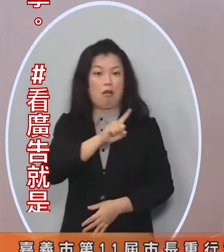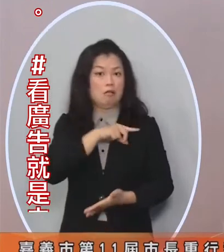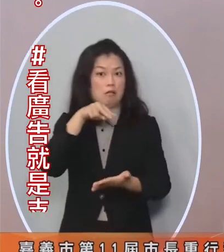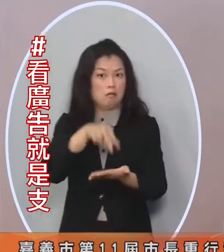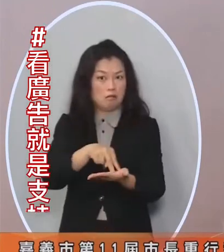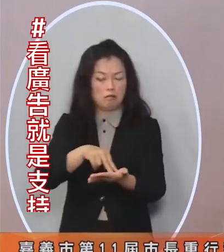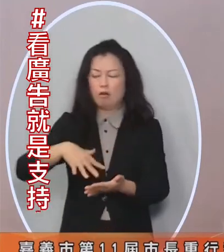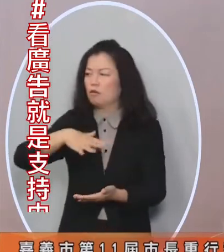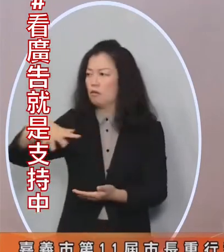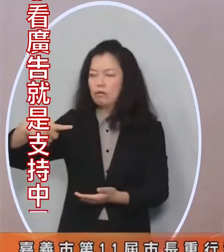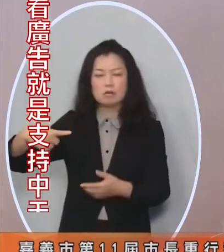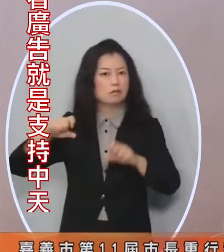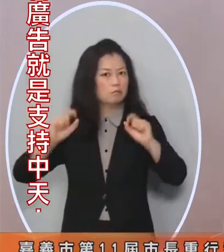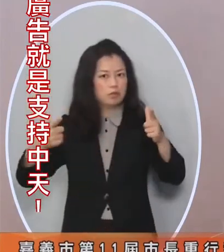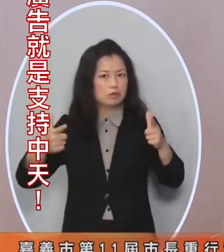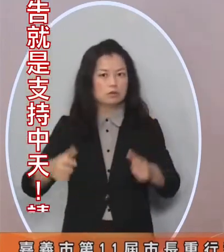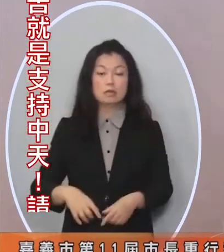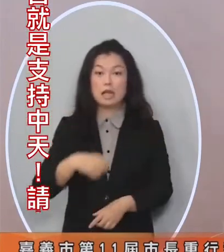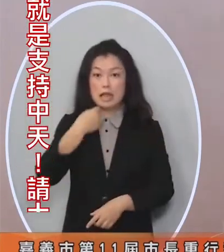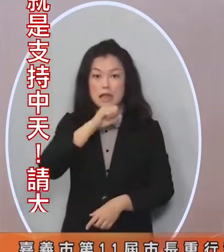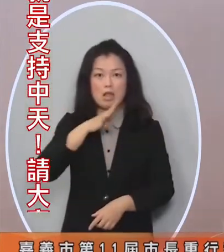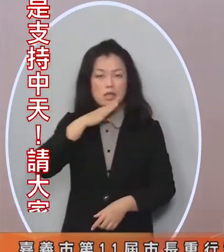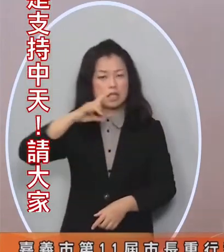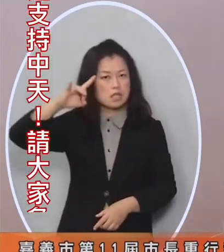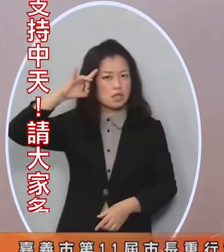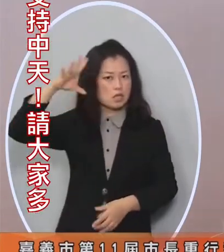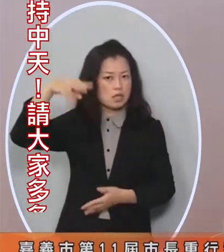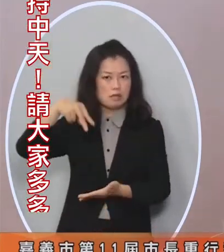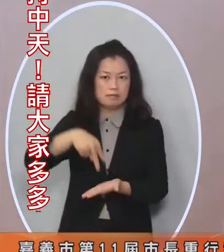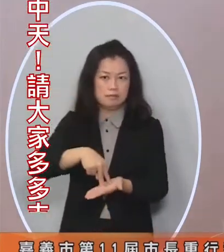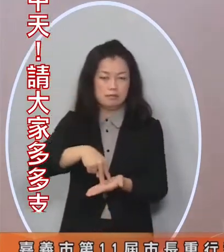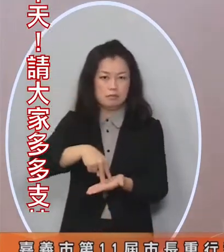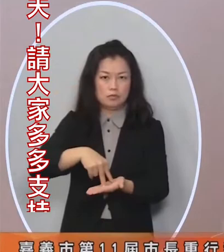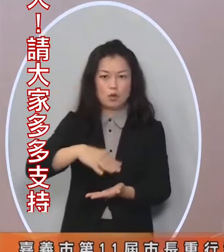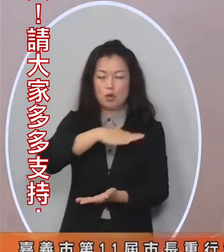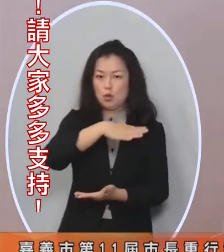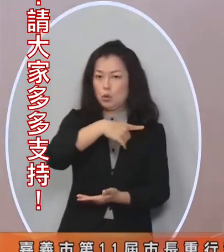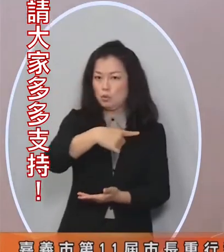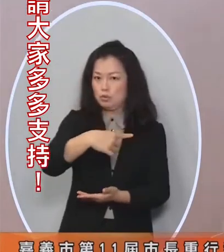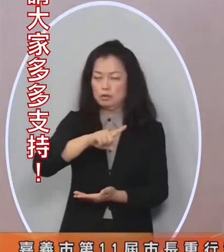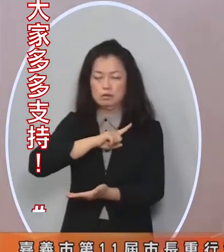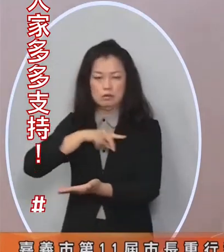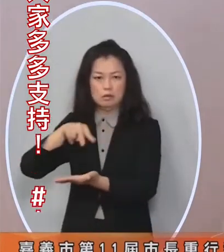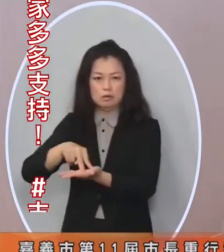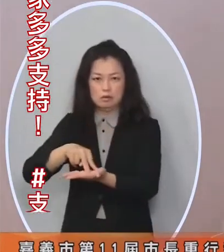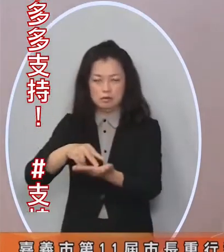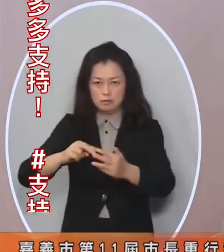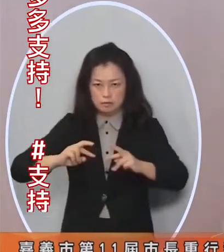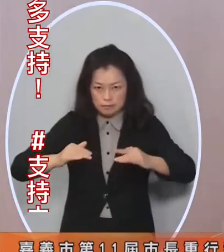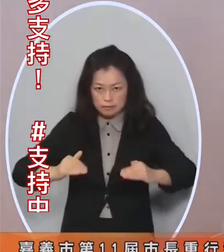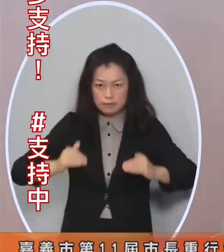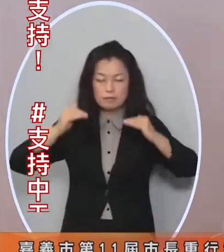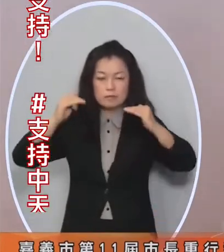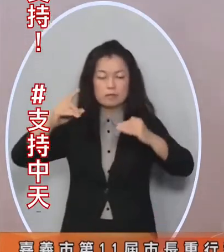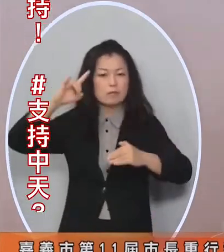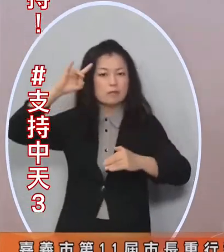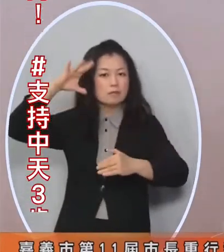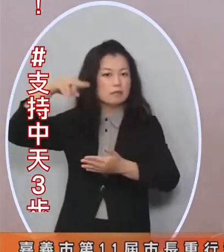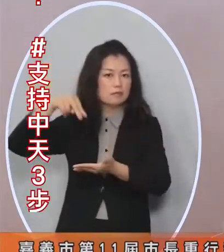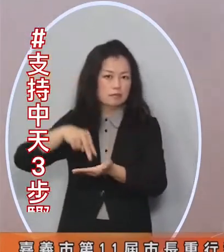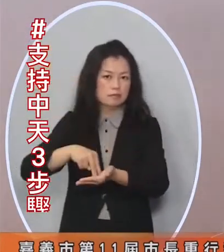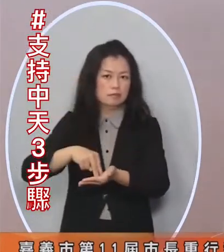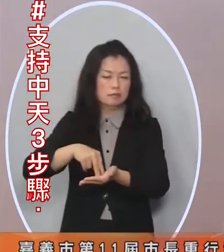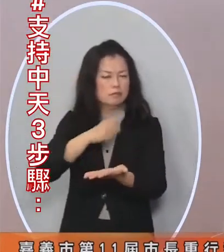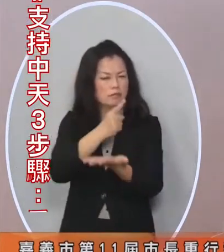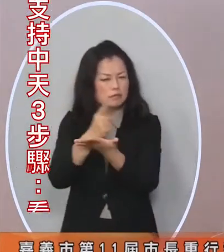不是统一。台湾叫创立，台湾创立一个统一独立以上的上位概念，包含了独立也可以，创立也可以，任何一